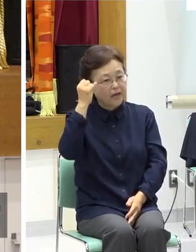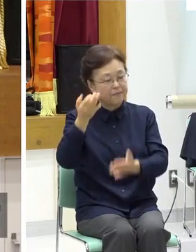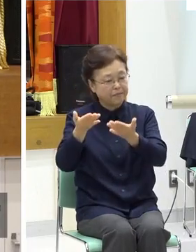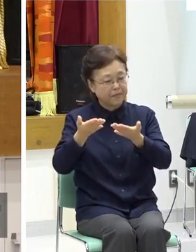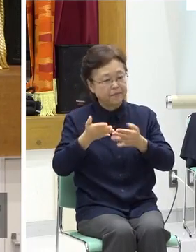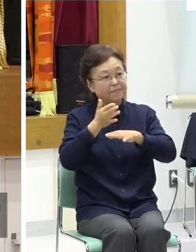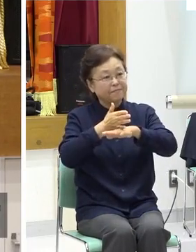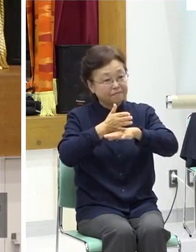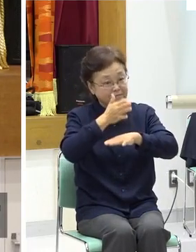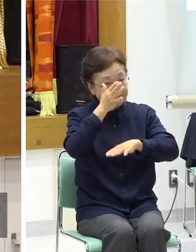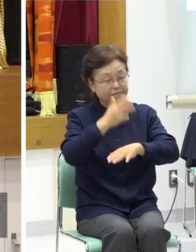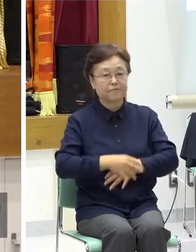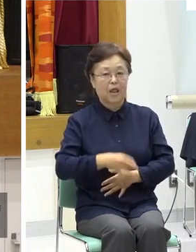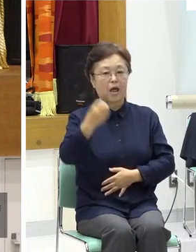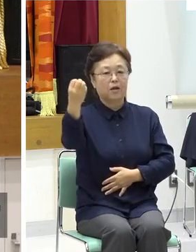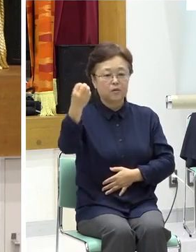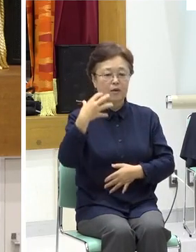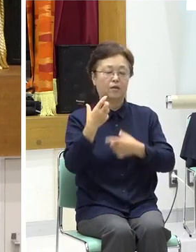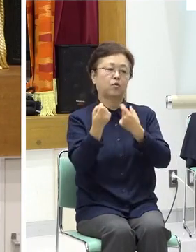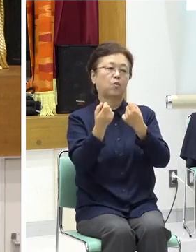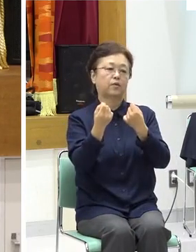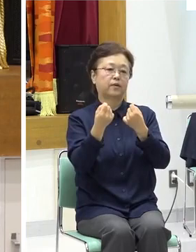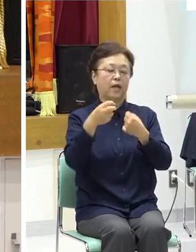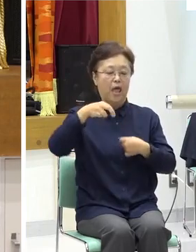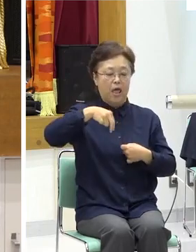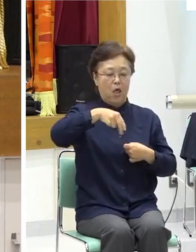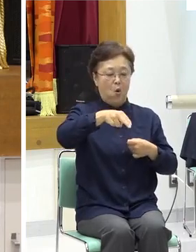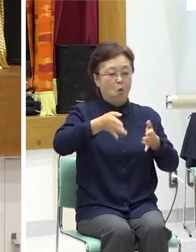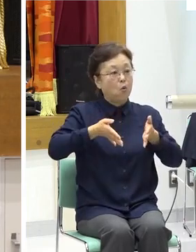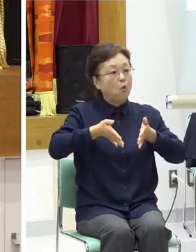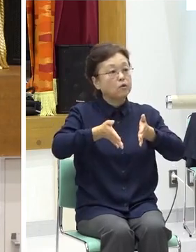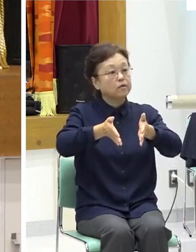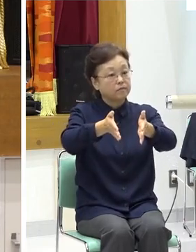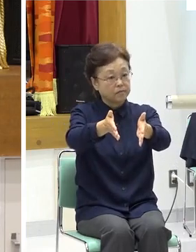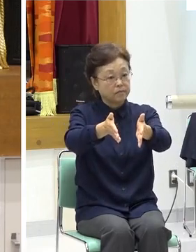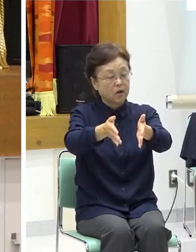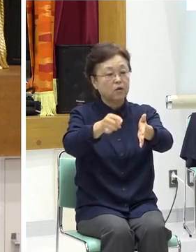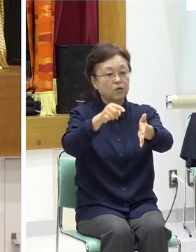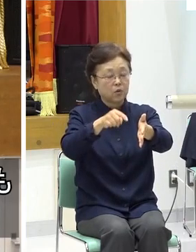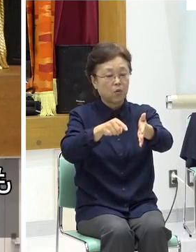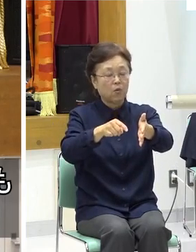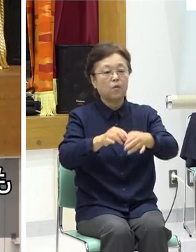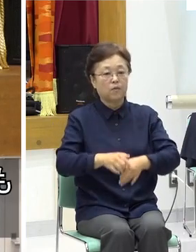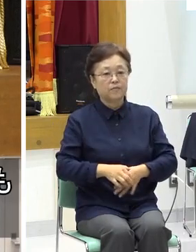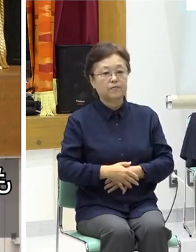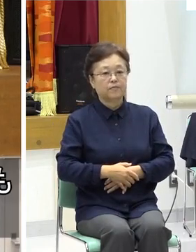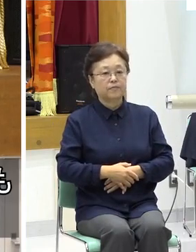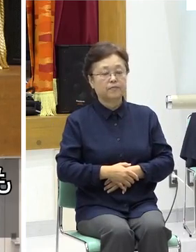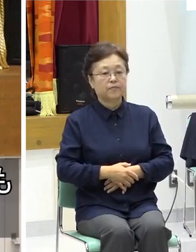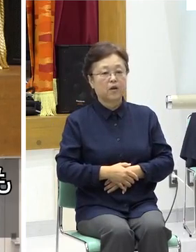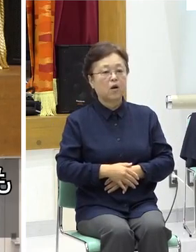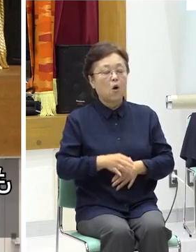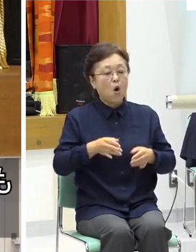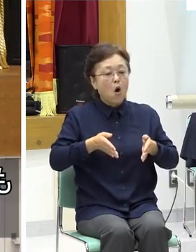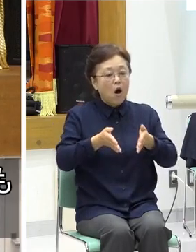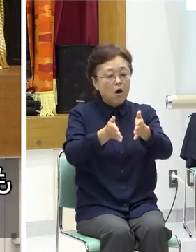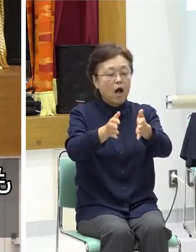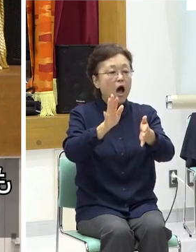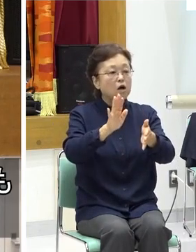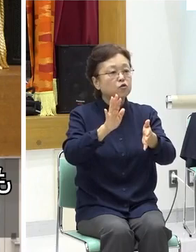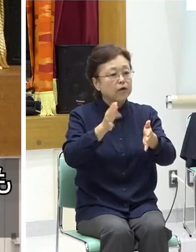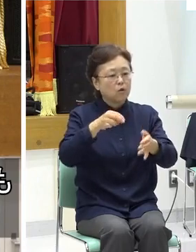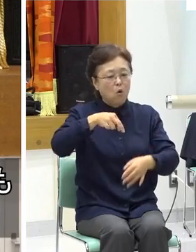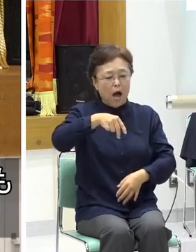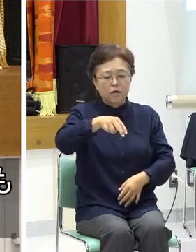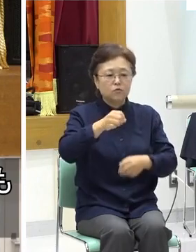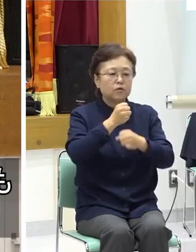貴重なご意見ありがとうございます。おっしゃる通り、歩道がある、要は用地がきちっと確保できているにも